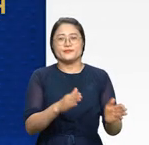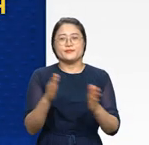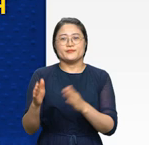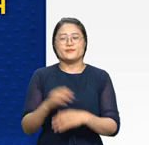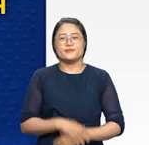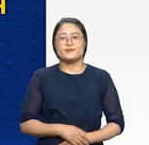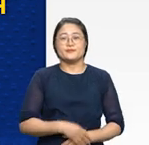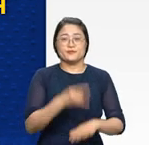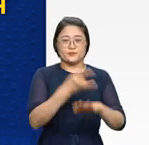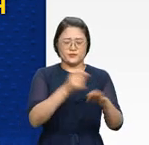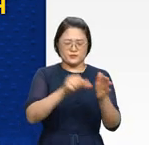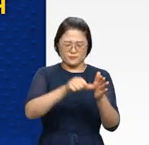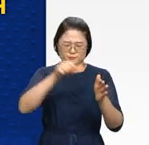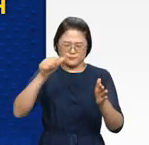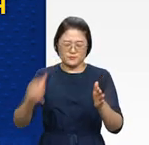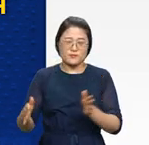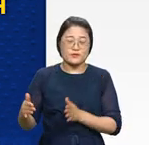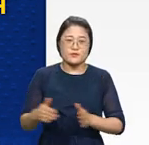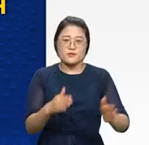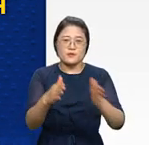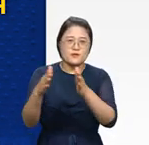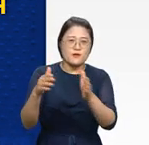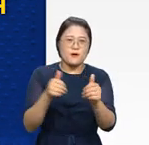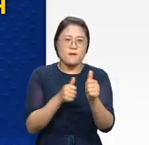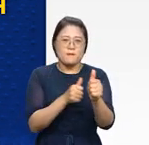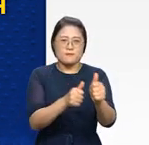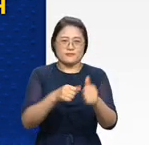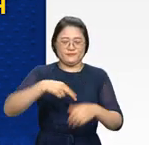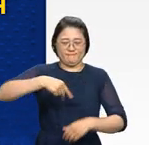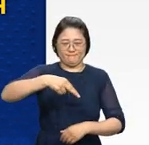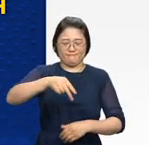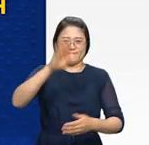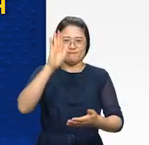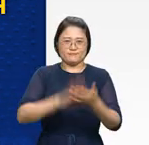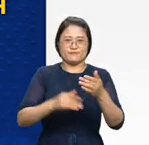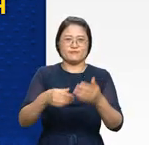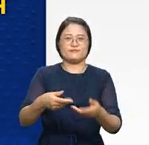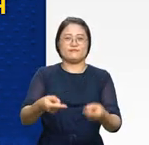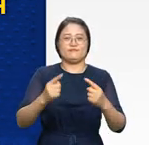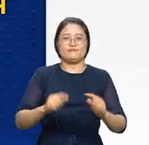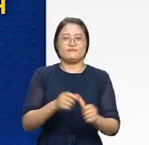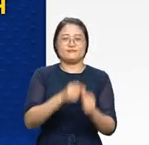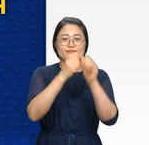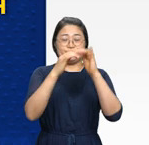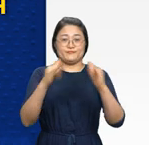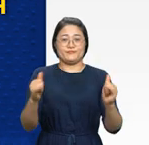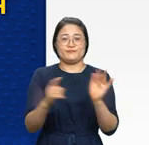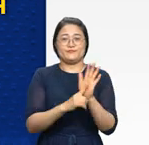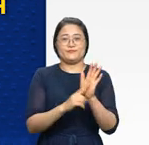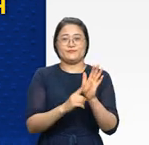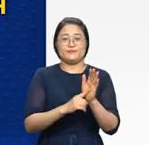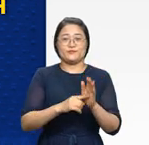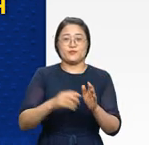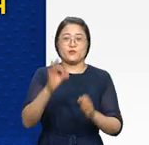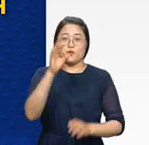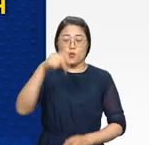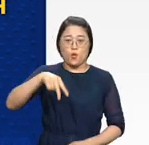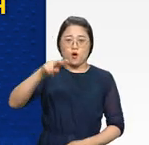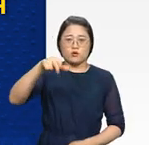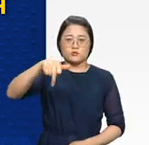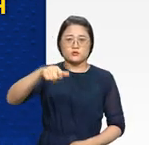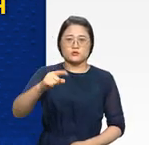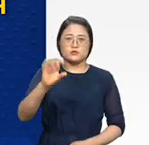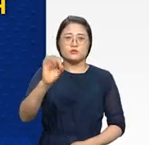다음 소식입니다. 의왕명소 길 따라 걷기 챌린지 참여자를 모집합니다. 걷기 어플 워크온을 설치한